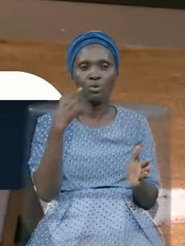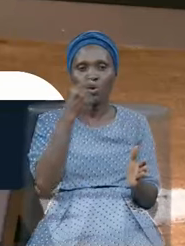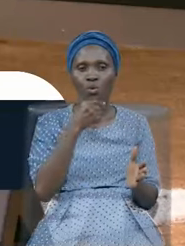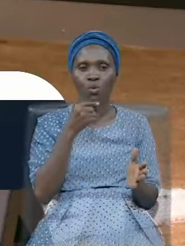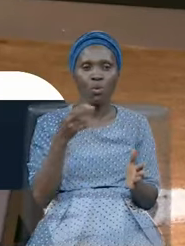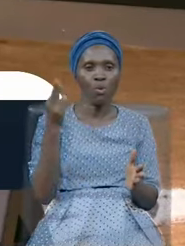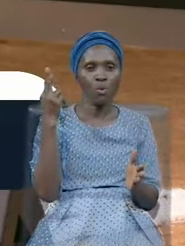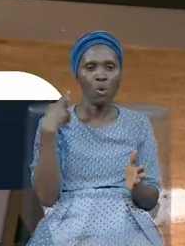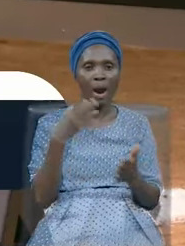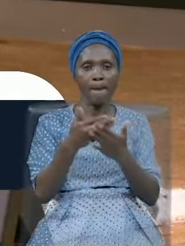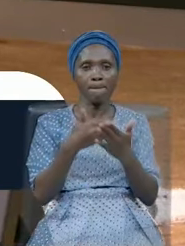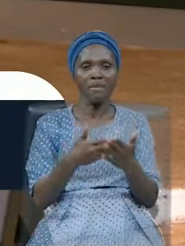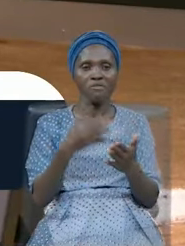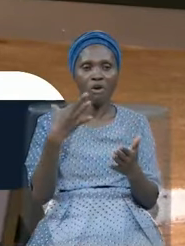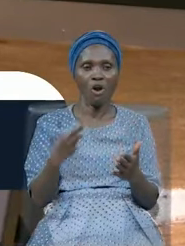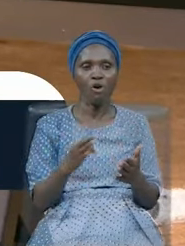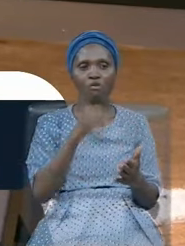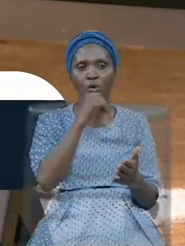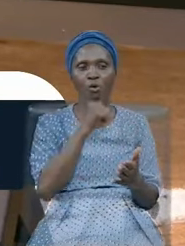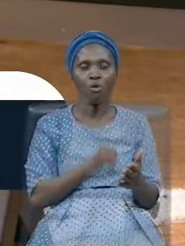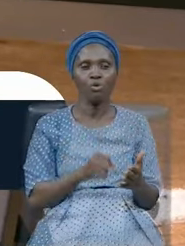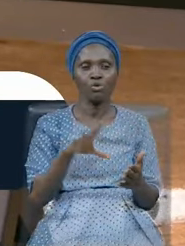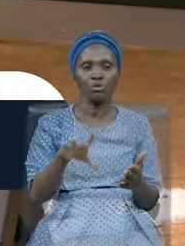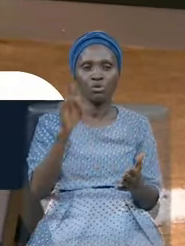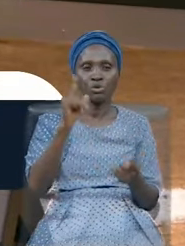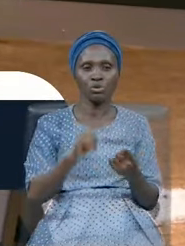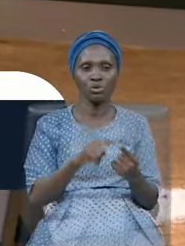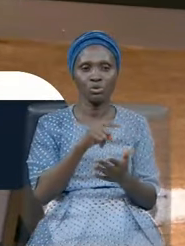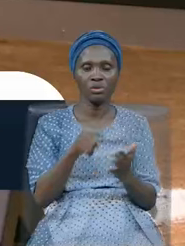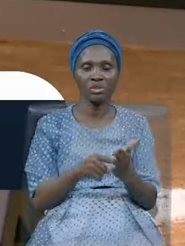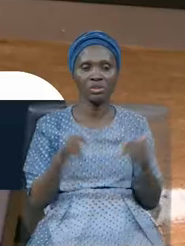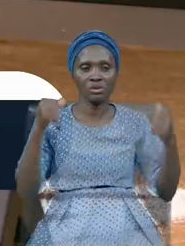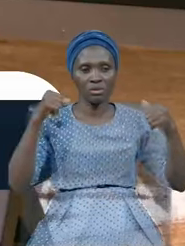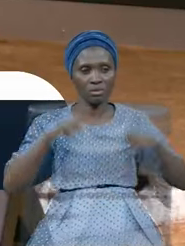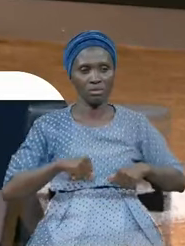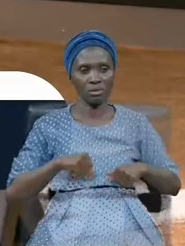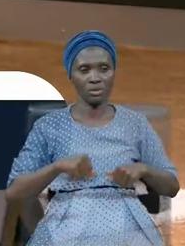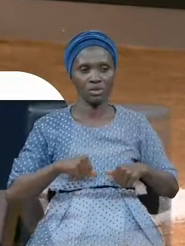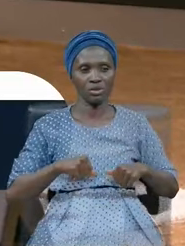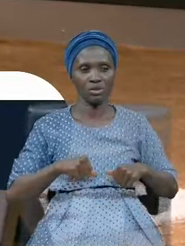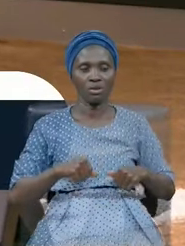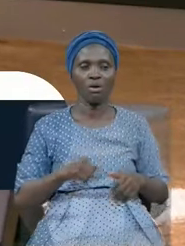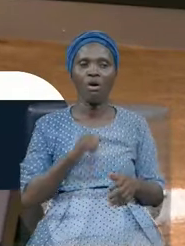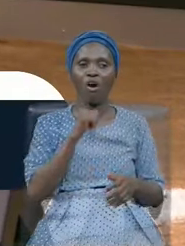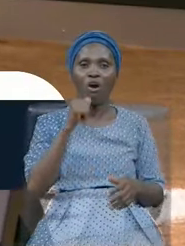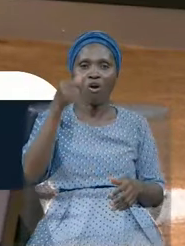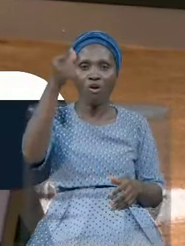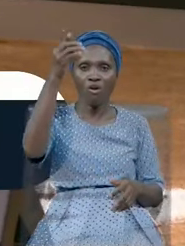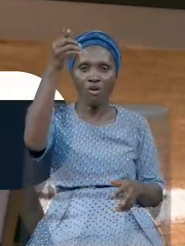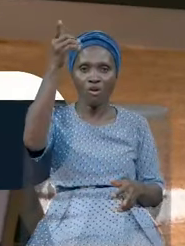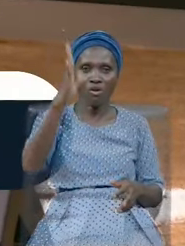longtemps des impis qui change la grâce de notre Dieu en